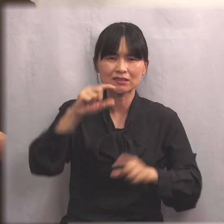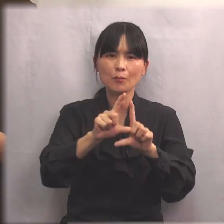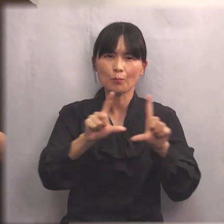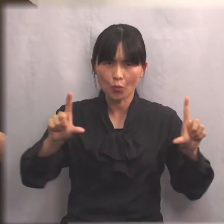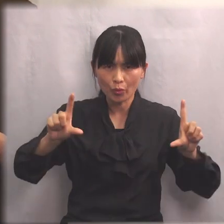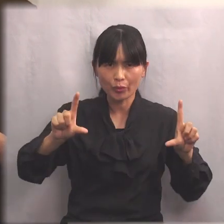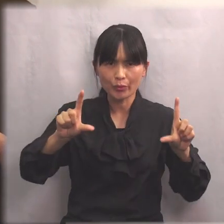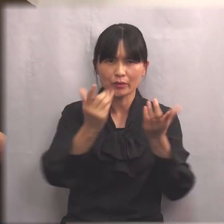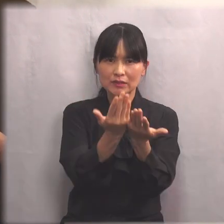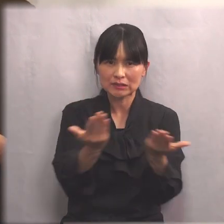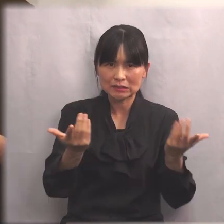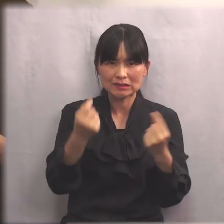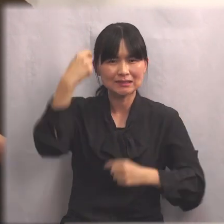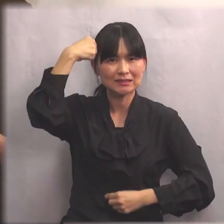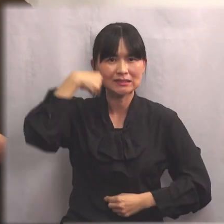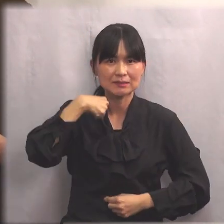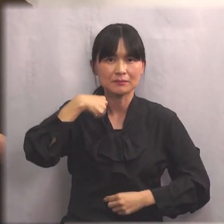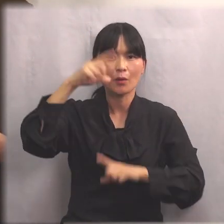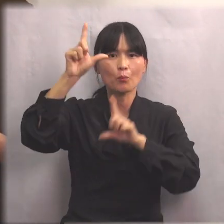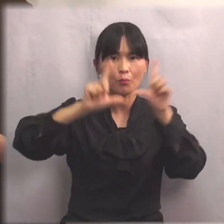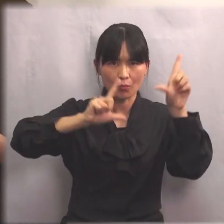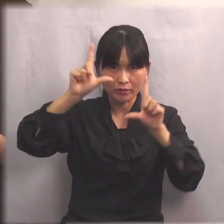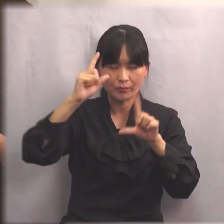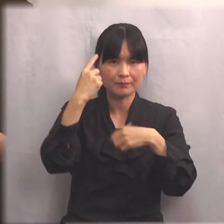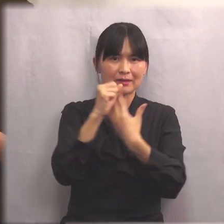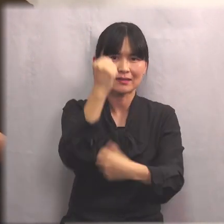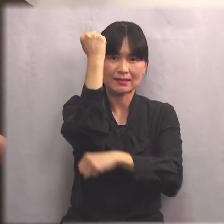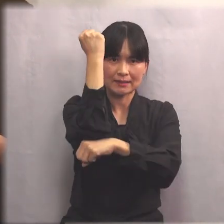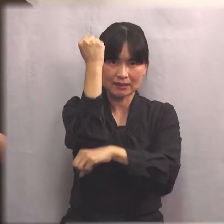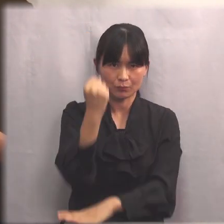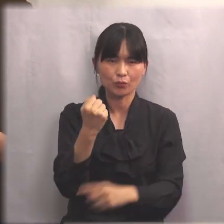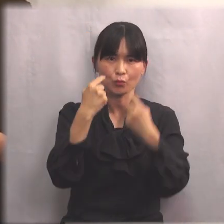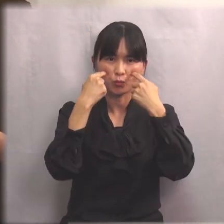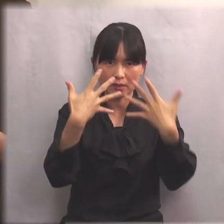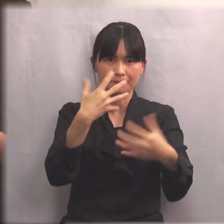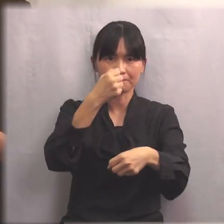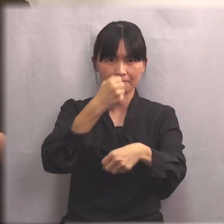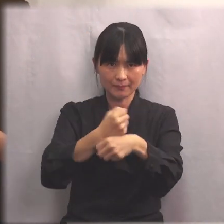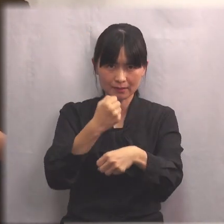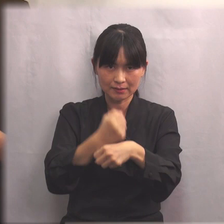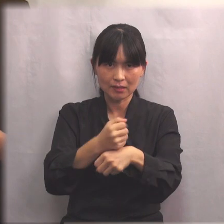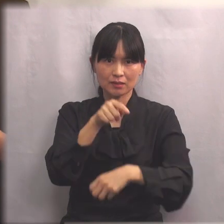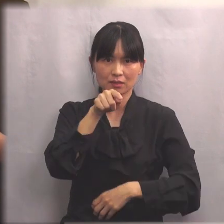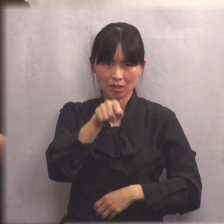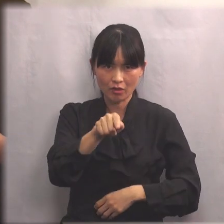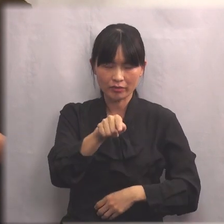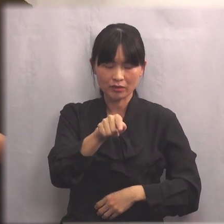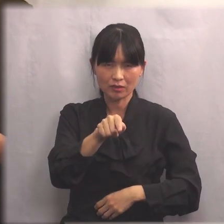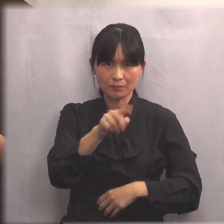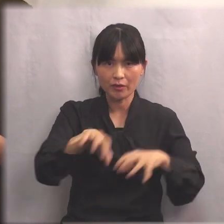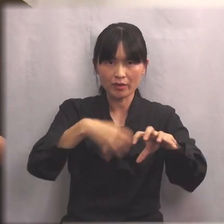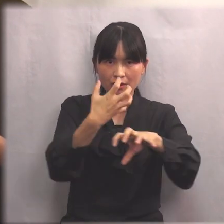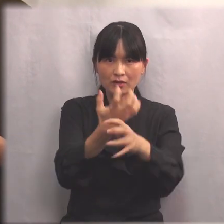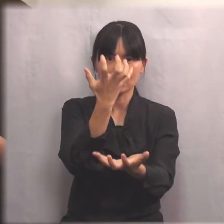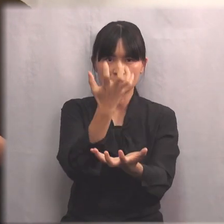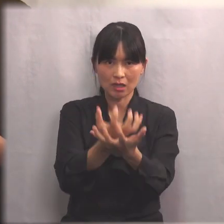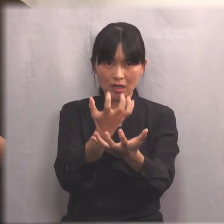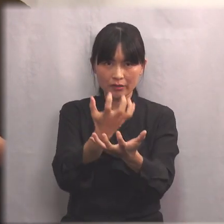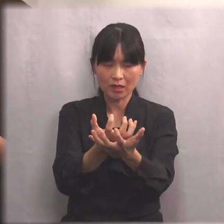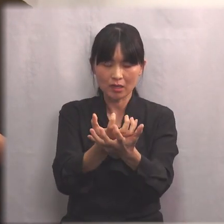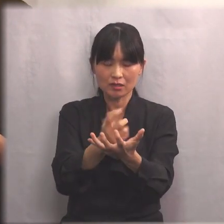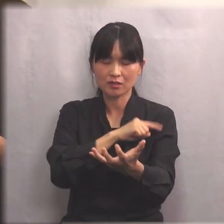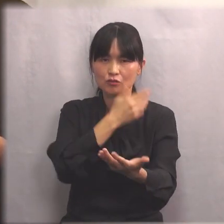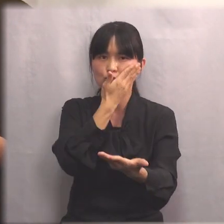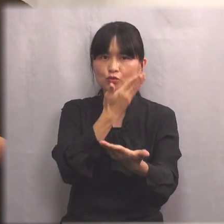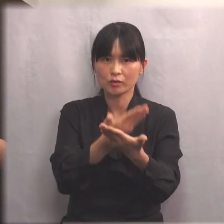같은 그런 평범한 그릇 같은 혁신안입니다. 기본에 충실한 혁신, 그것이 이번 정의당